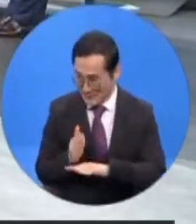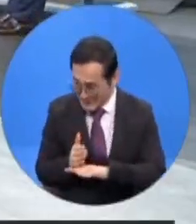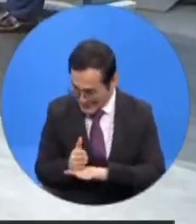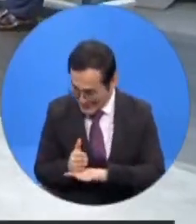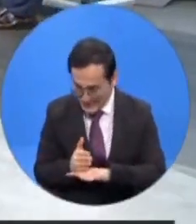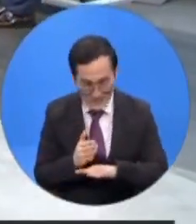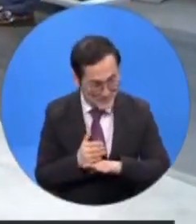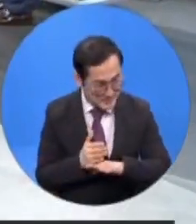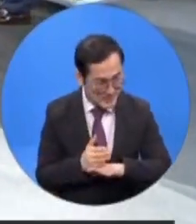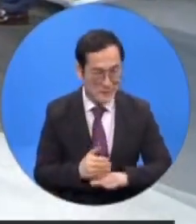고맙습니다